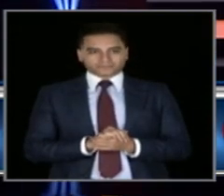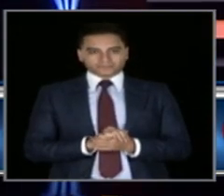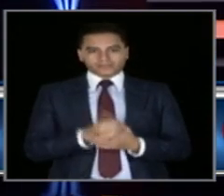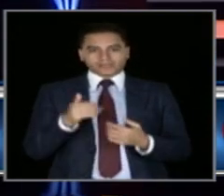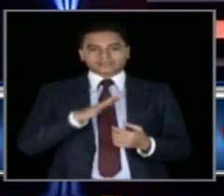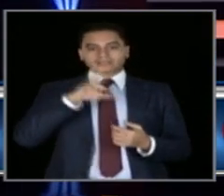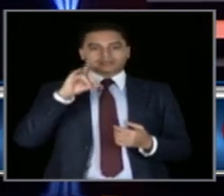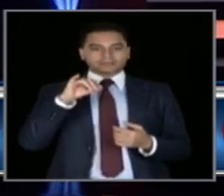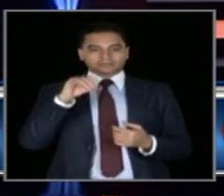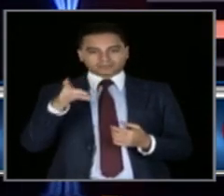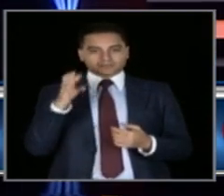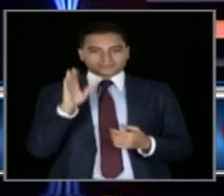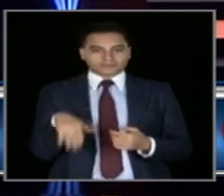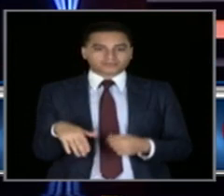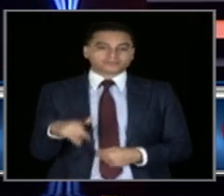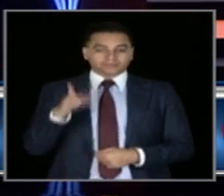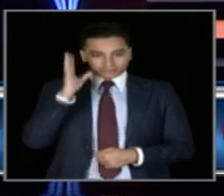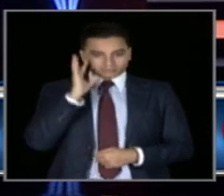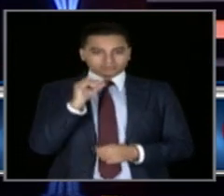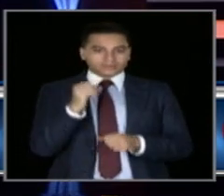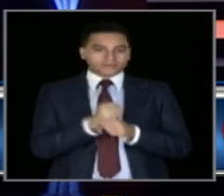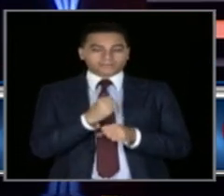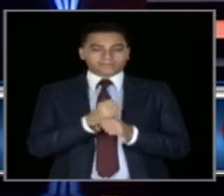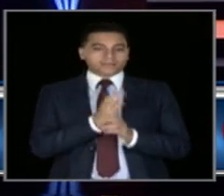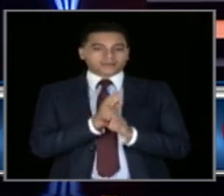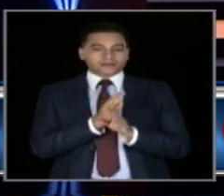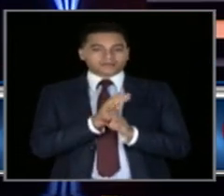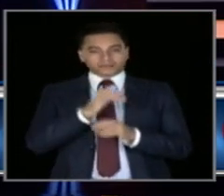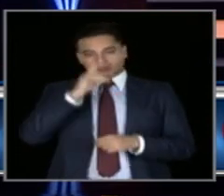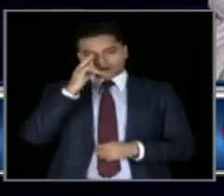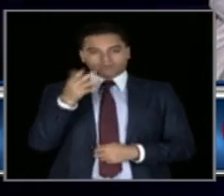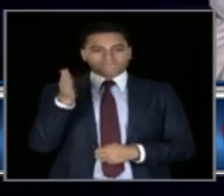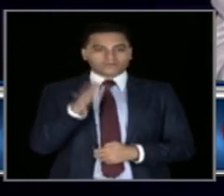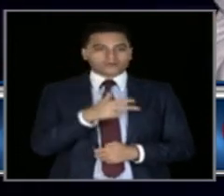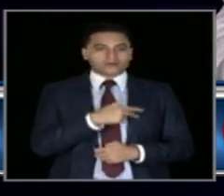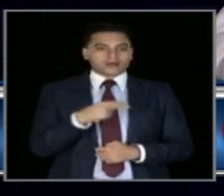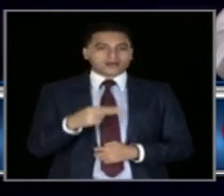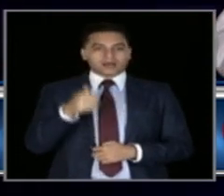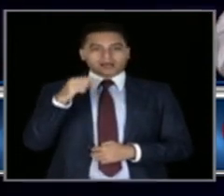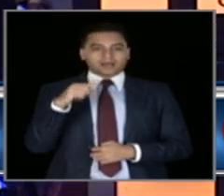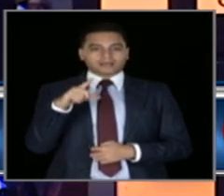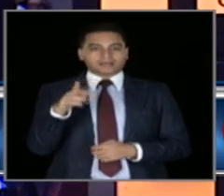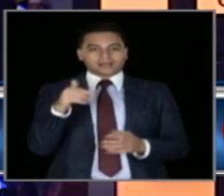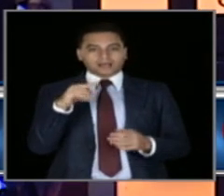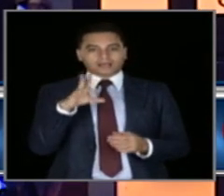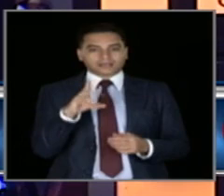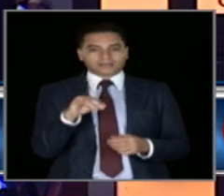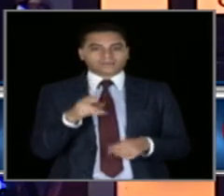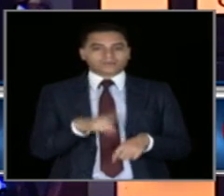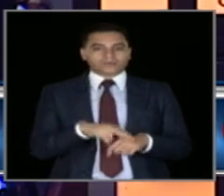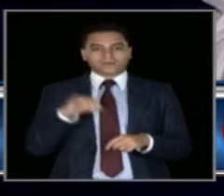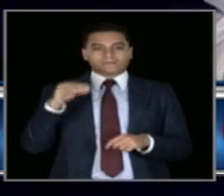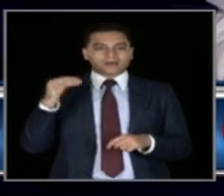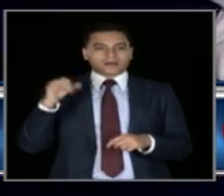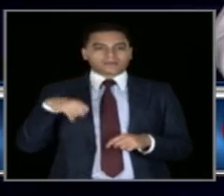إسلام في إجابة؟ مين كان مشهور بأفلام الشر زمان؟ كان عادل أدهم وحد تاني. محمود المليجي.